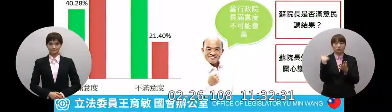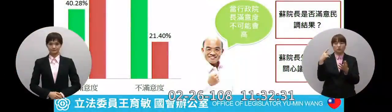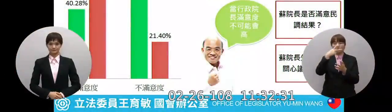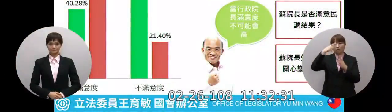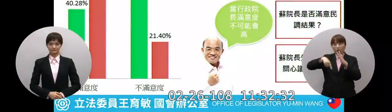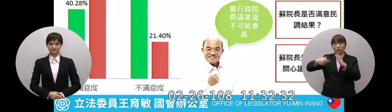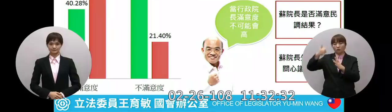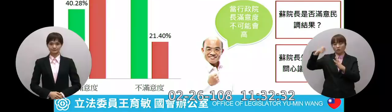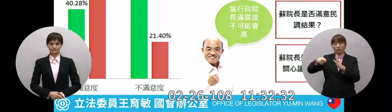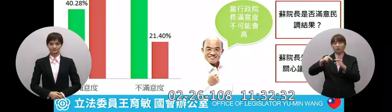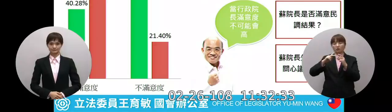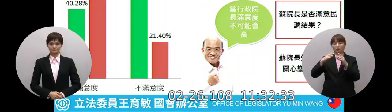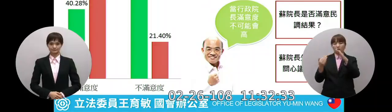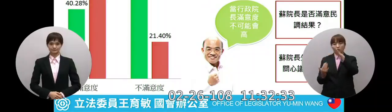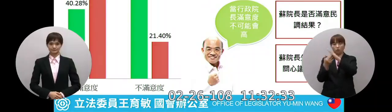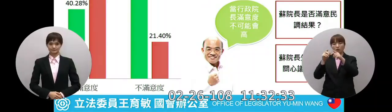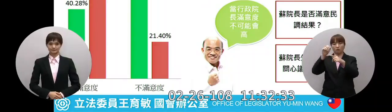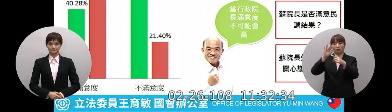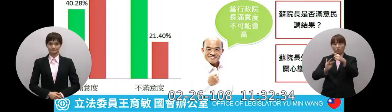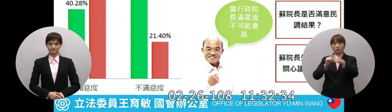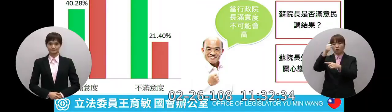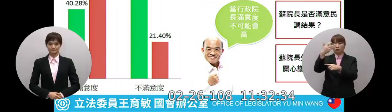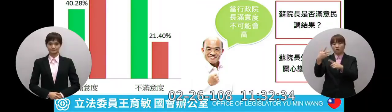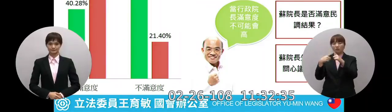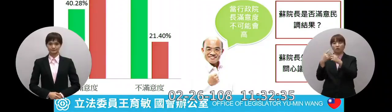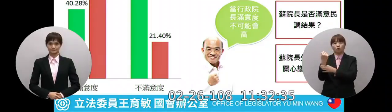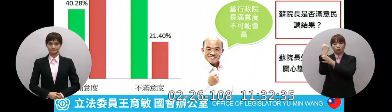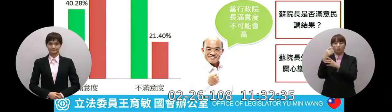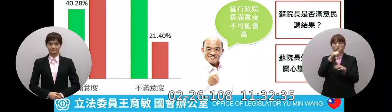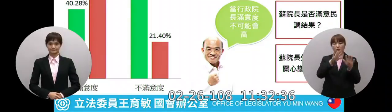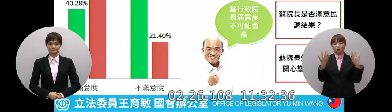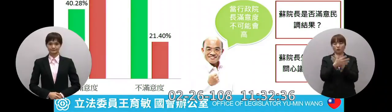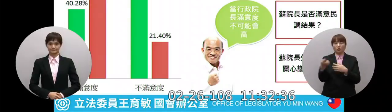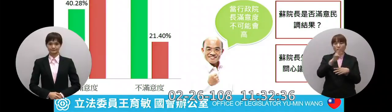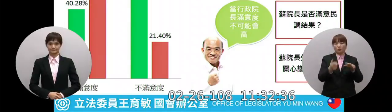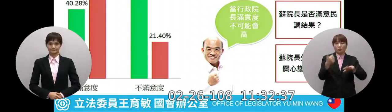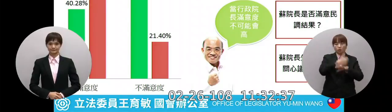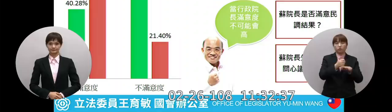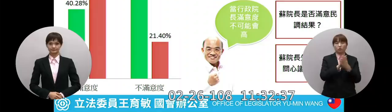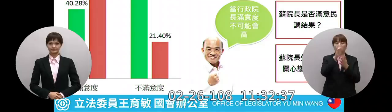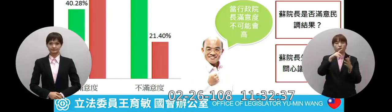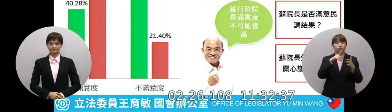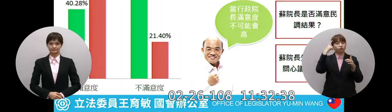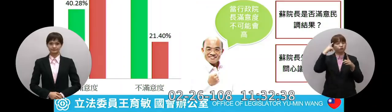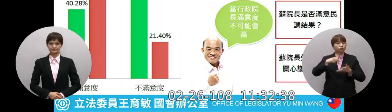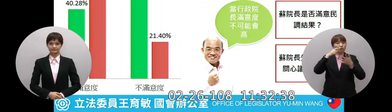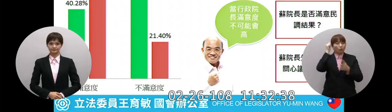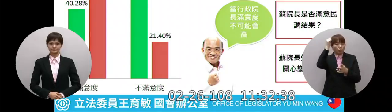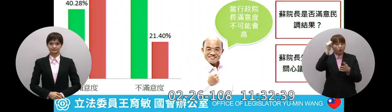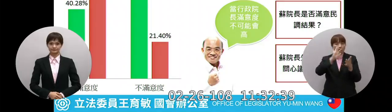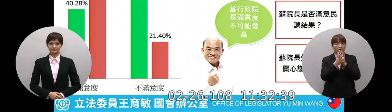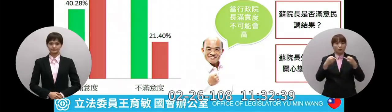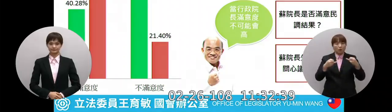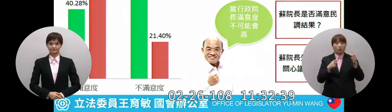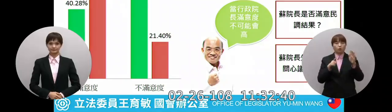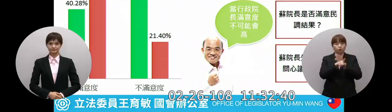的赖清德院长还有高达58%的支持度，但是您上任之后虽然标榜冲冲冲，但是没有冲出成